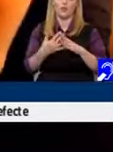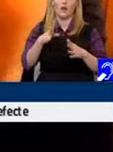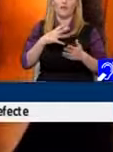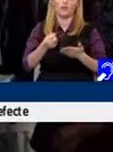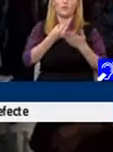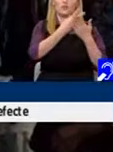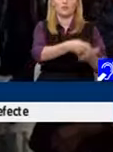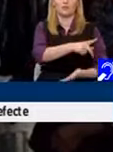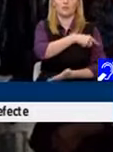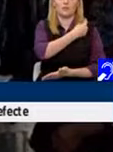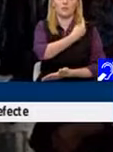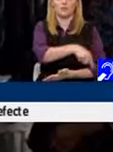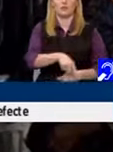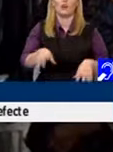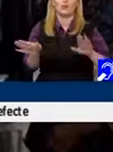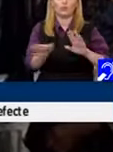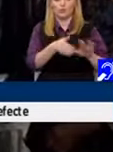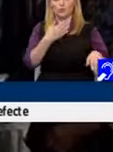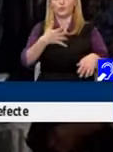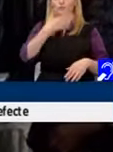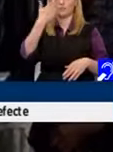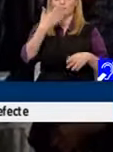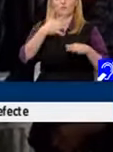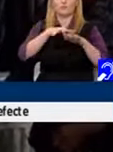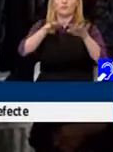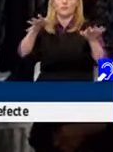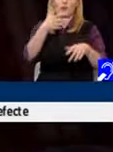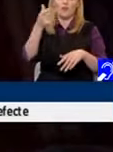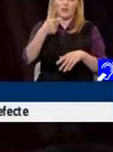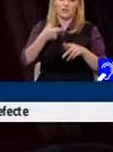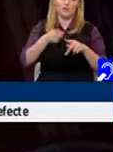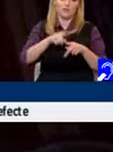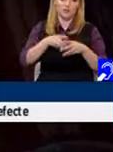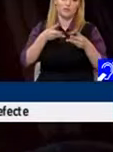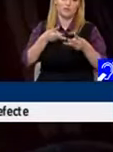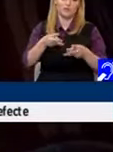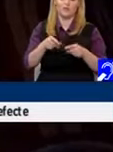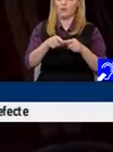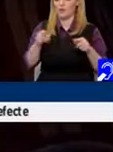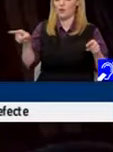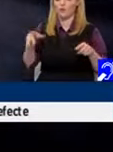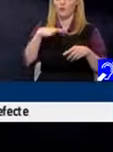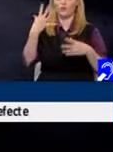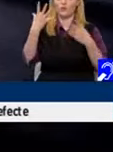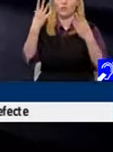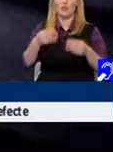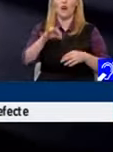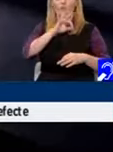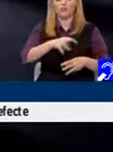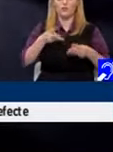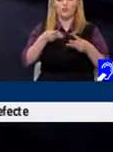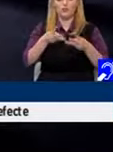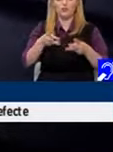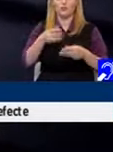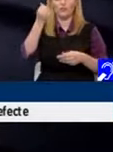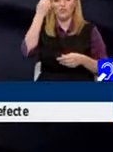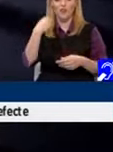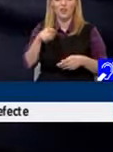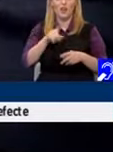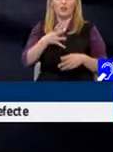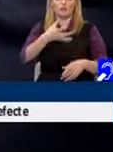fost transportat la spital tot în urma unei intoxicații cu monoxid de carbon, după ce pe parcursul mai multor zile a folosit o sobă defectă pentru